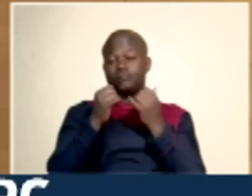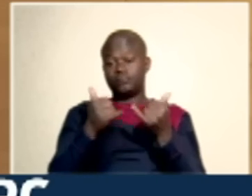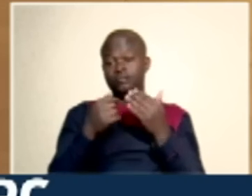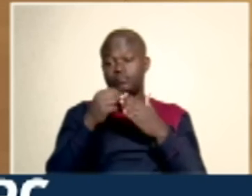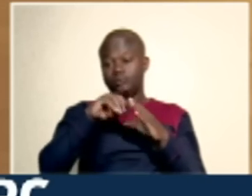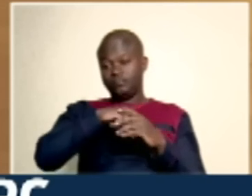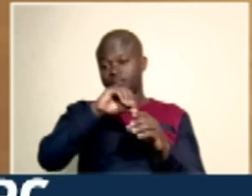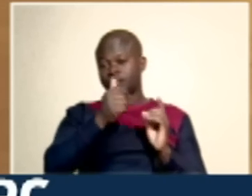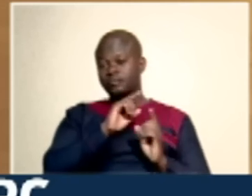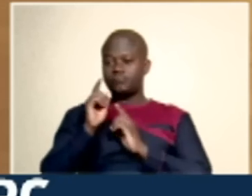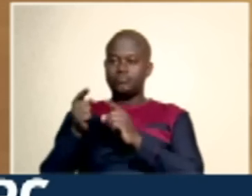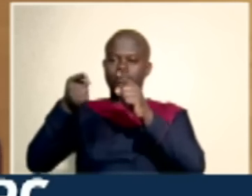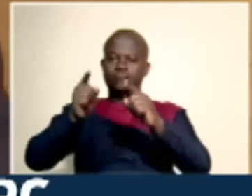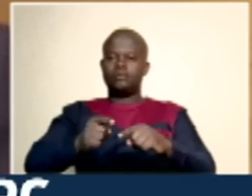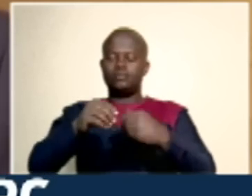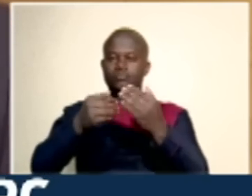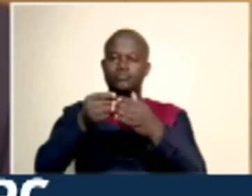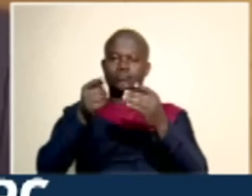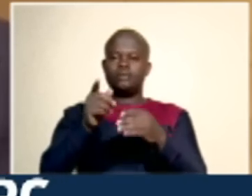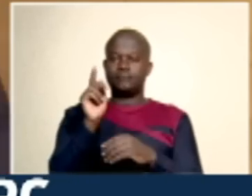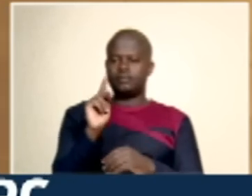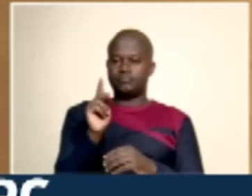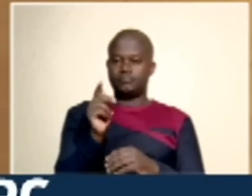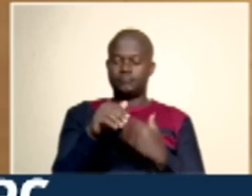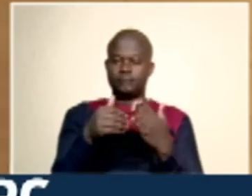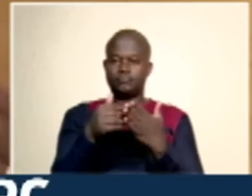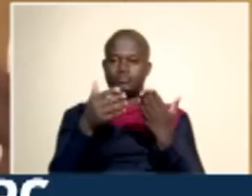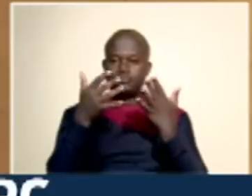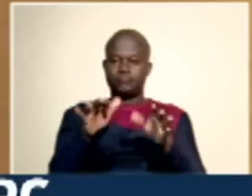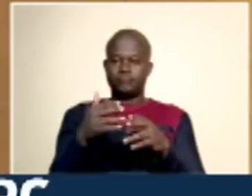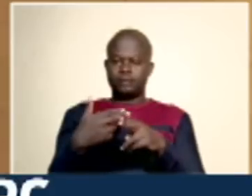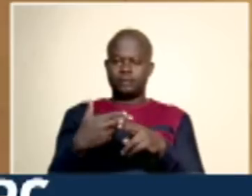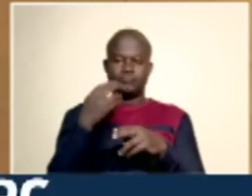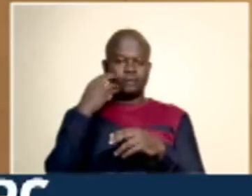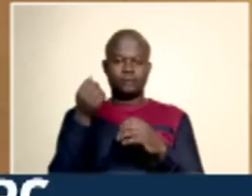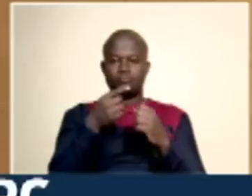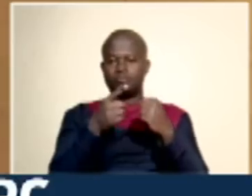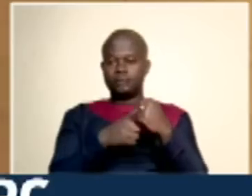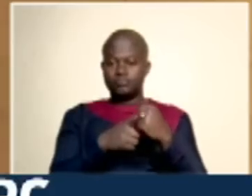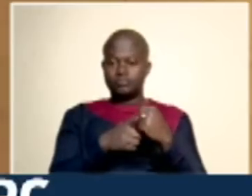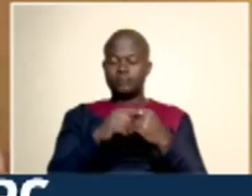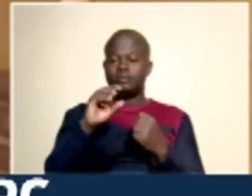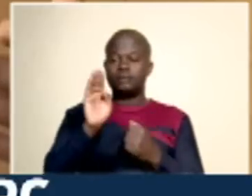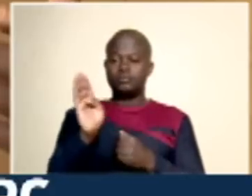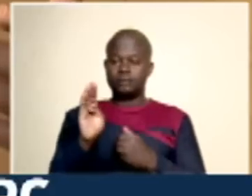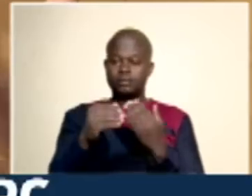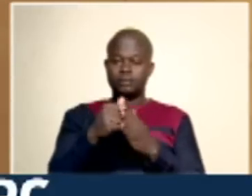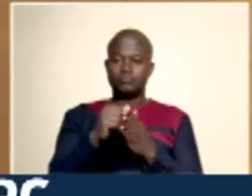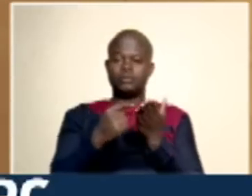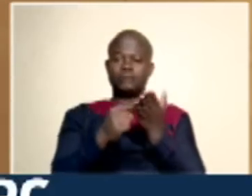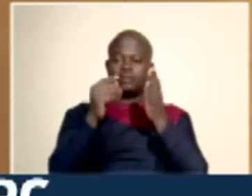hari izindi ingabo zaje zisanga iza Kenya zimaze yo hafi amezi atandatu. Uburundi